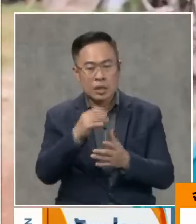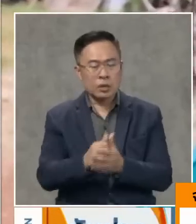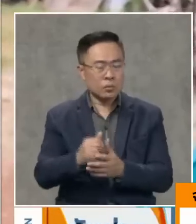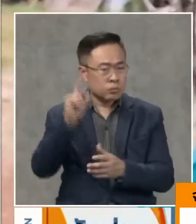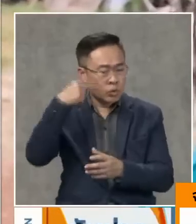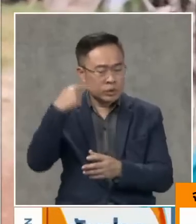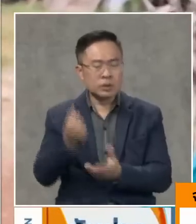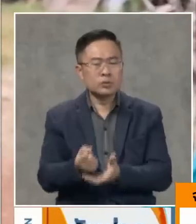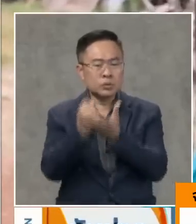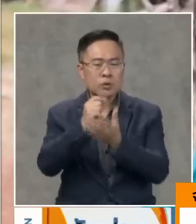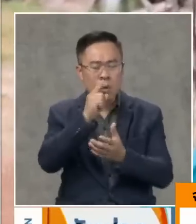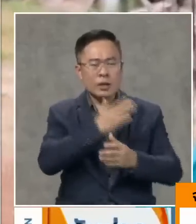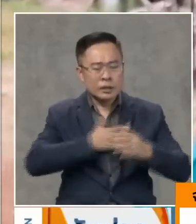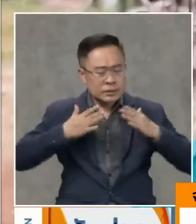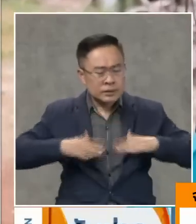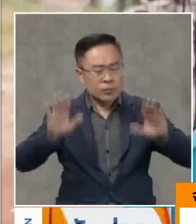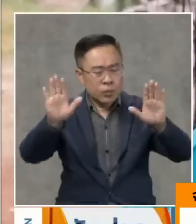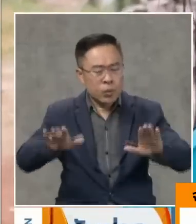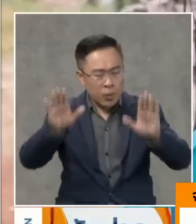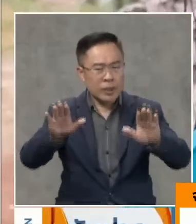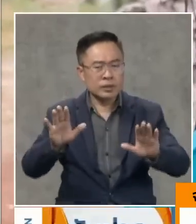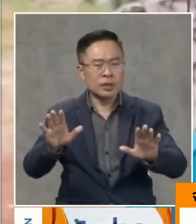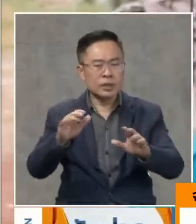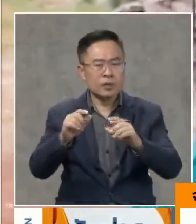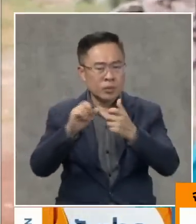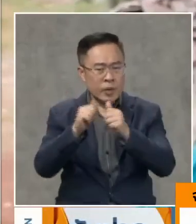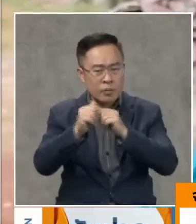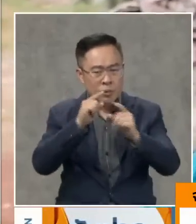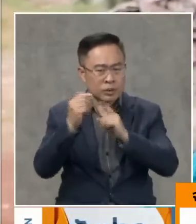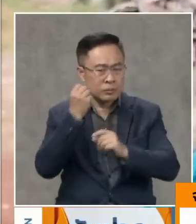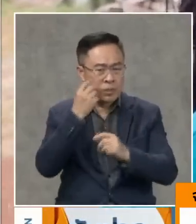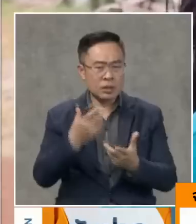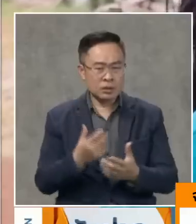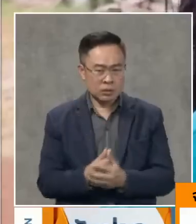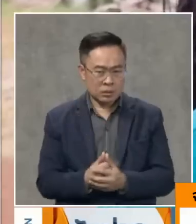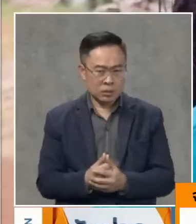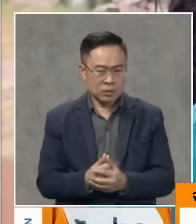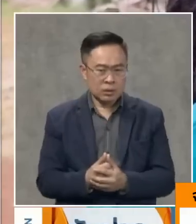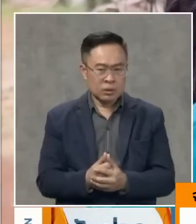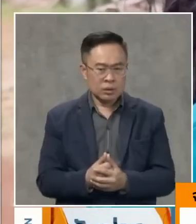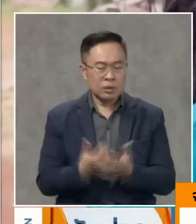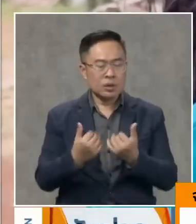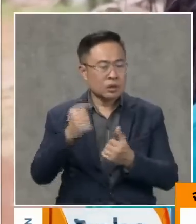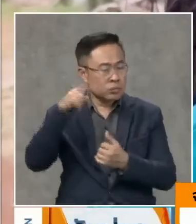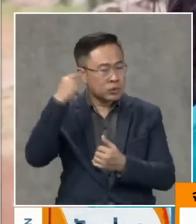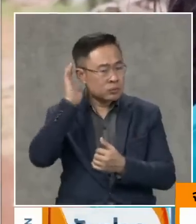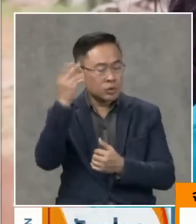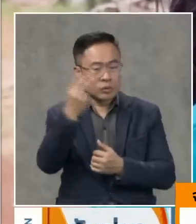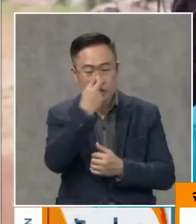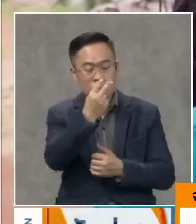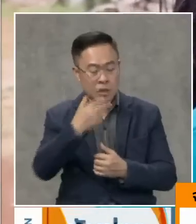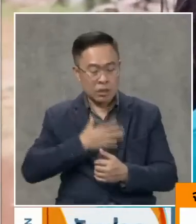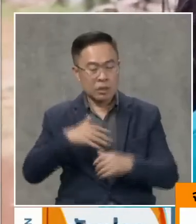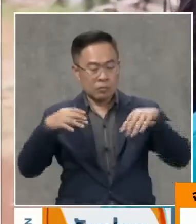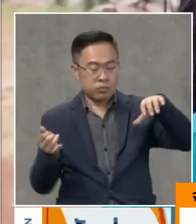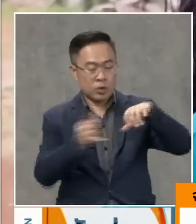ย็นๆกันแล้วก็มีหยังก็เอาจังได๋ก็จังไปคุยกันอยู่บ้านเพิ่นก็บอกสิล่ะเขาก็เห็นว่าปลอดภัยแล้ว